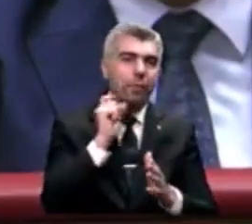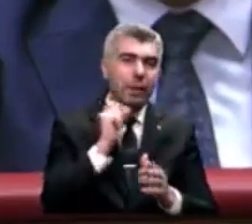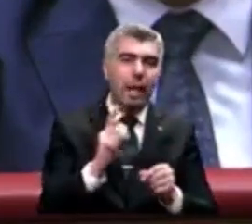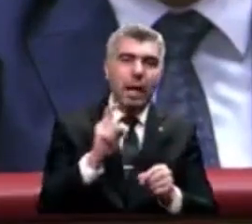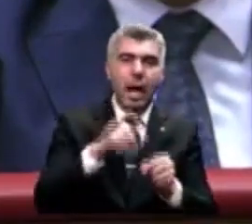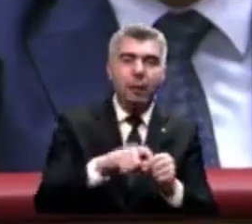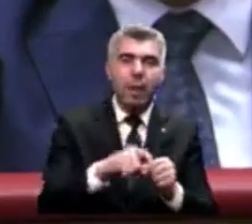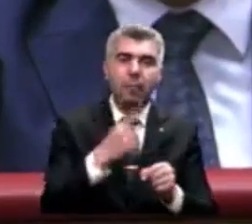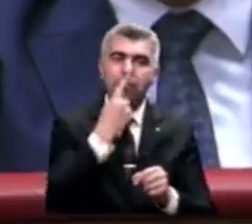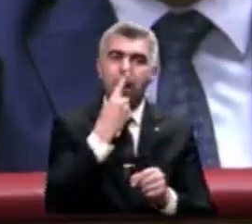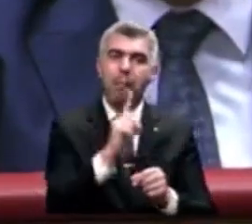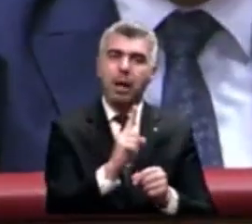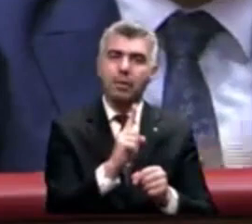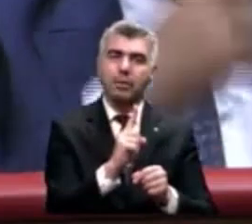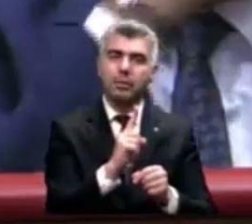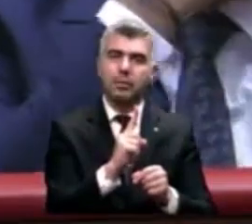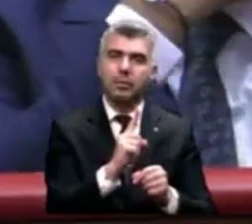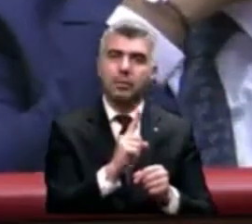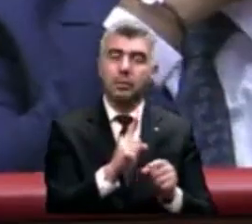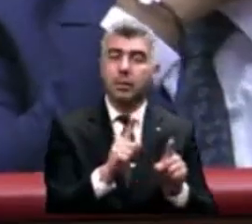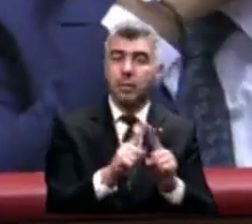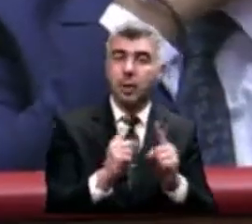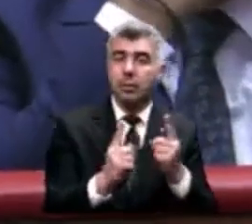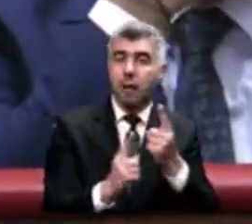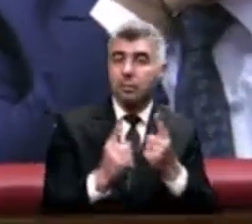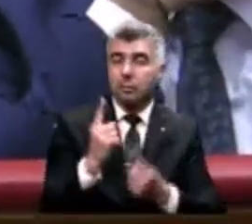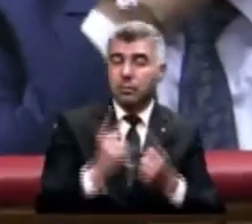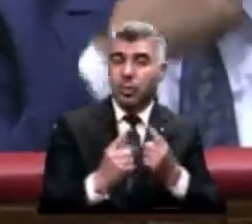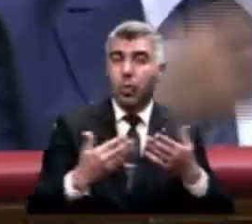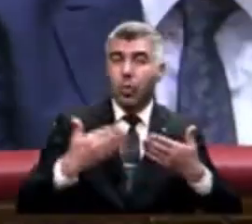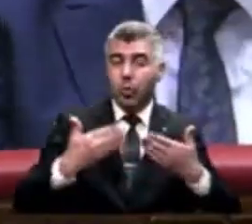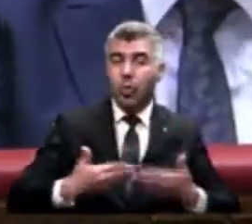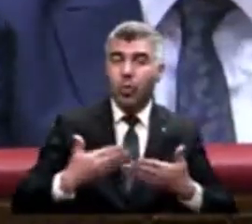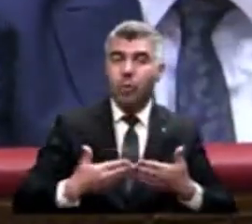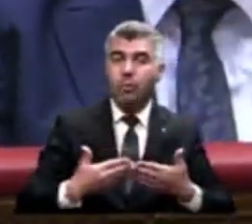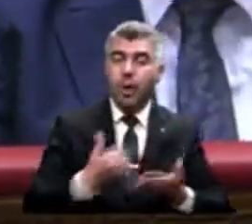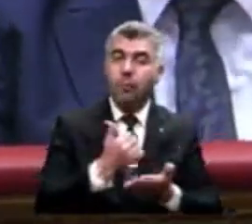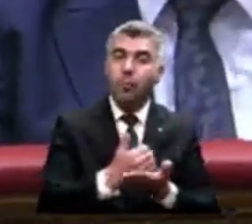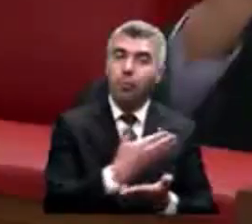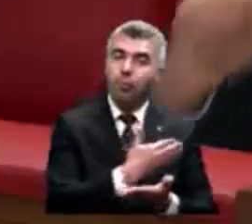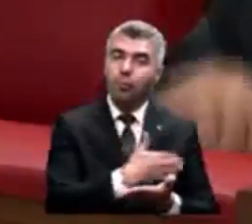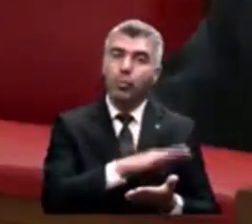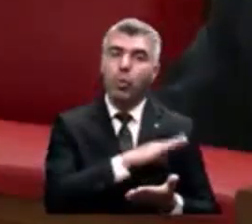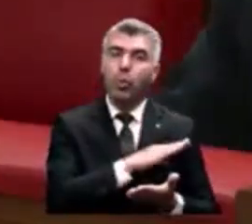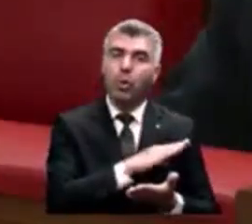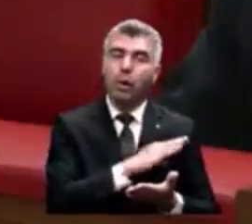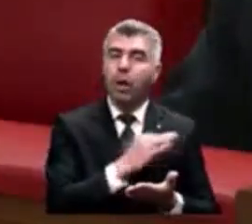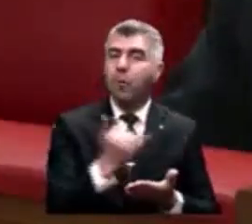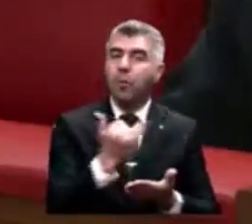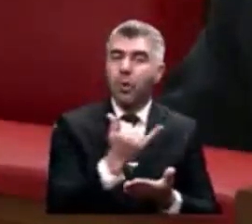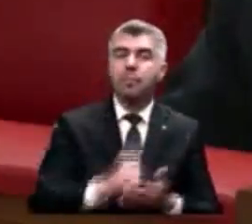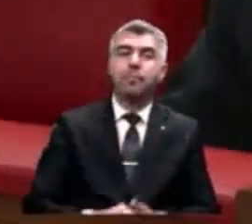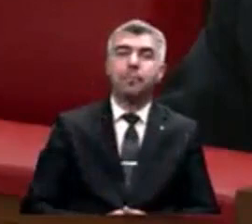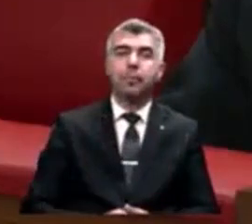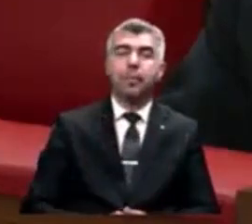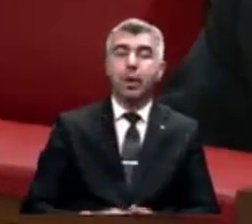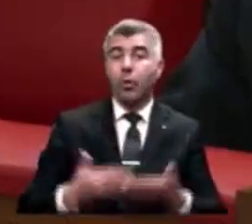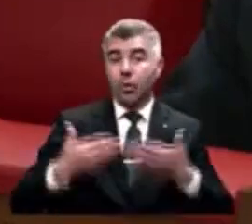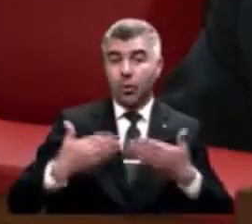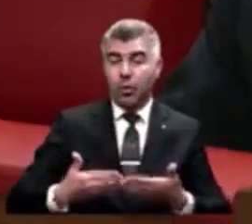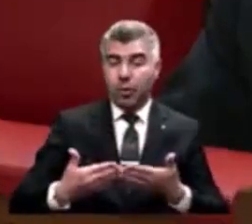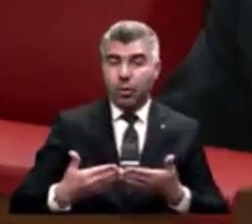النقابيه، وهذا الشيء راه كان مقصود. وبالتالي اليوم خصنا نتحملوا مسؤوليتنا، لانه اليوم ماذا وقع؟ تم